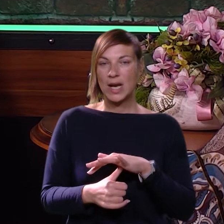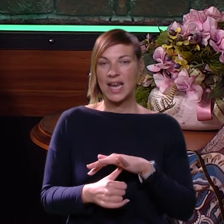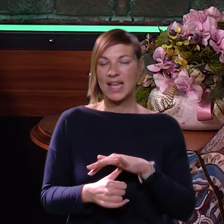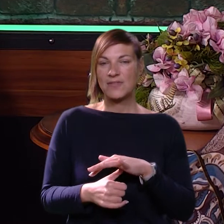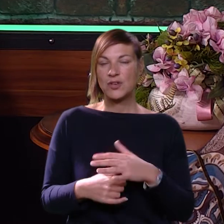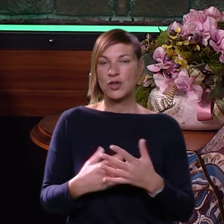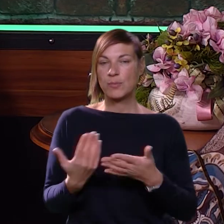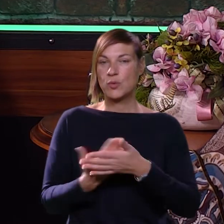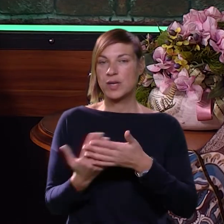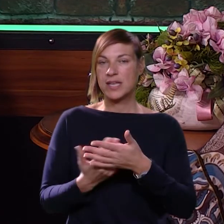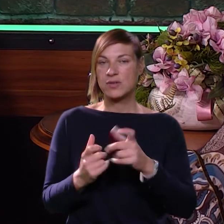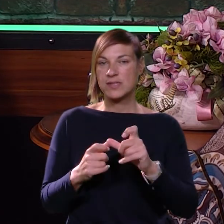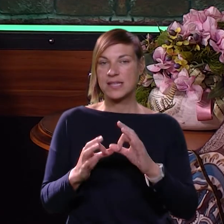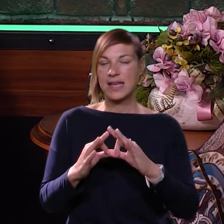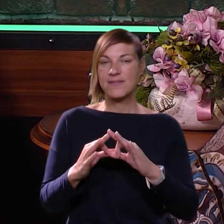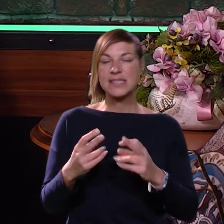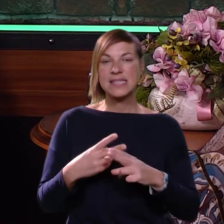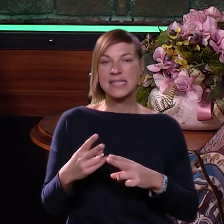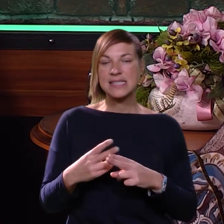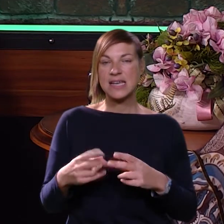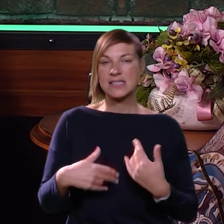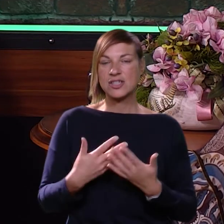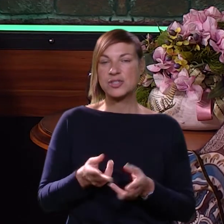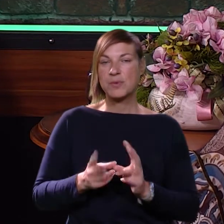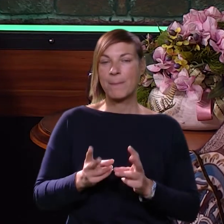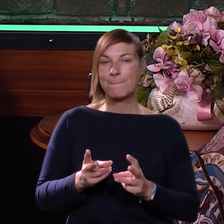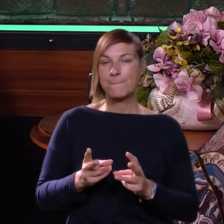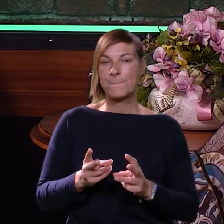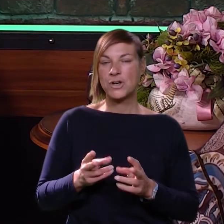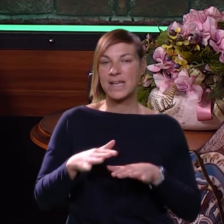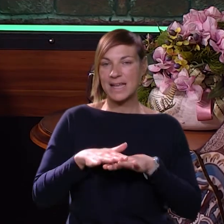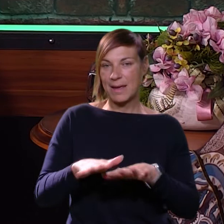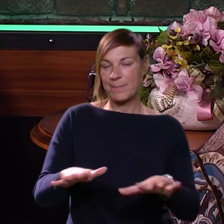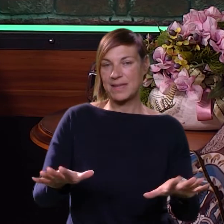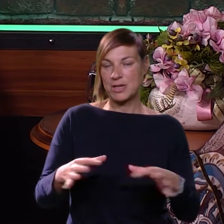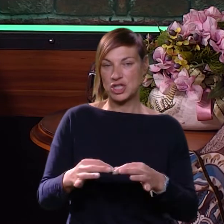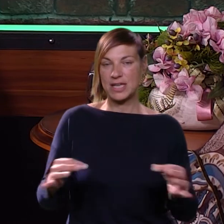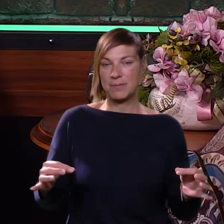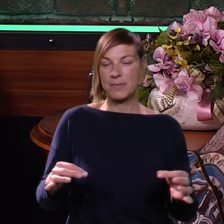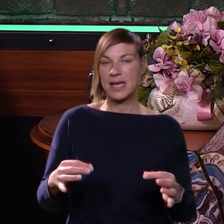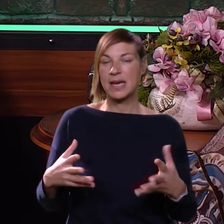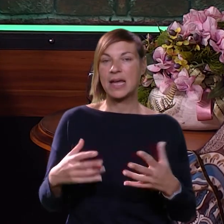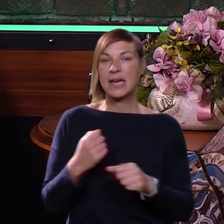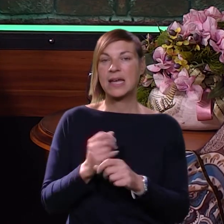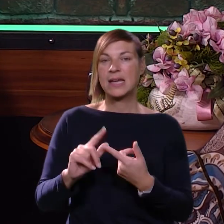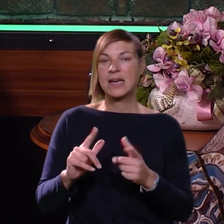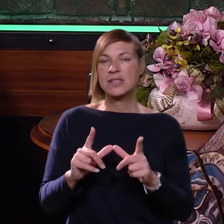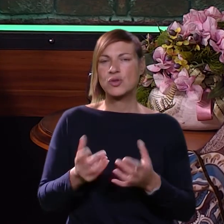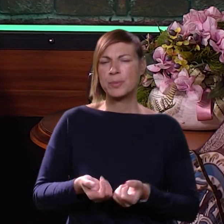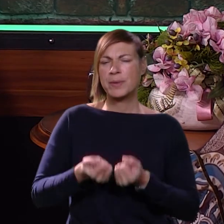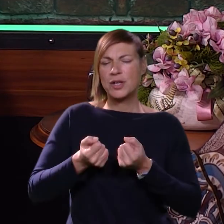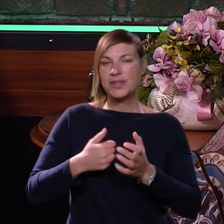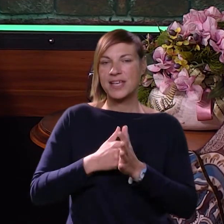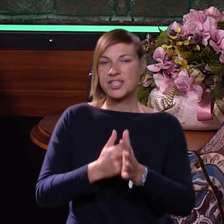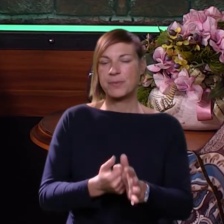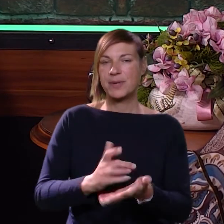uglavnom u kinu Slavica iz razloga što smo se bojali zbog epidemioloških mjera. Na Gracu bi to bilo puno